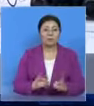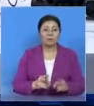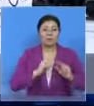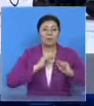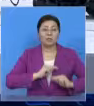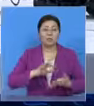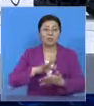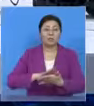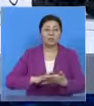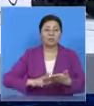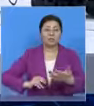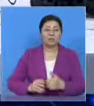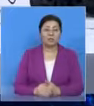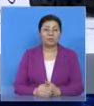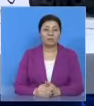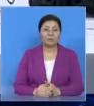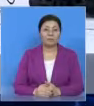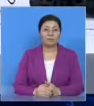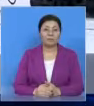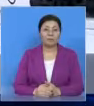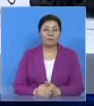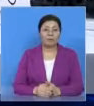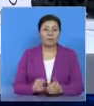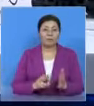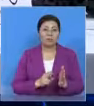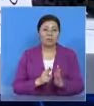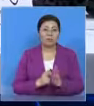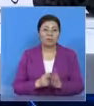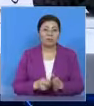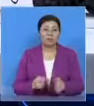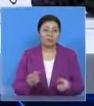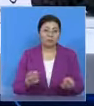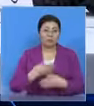и убедительная просьба переходить ЖД полотно в установленных местах.